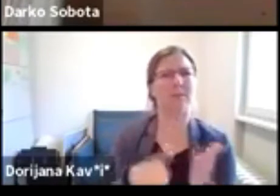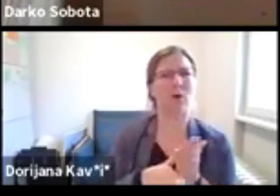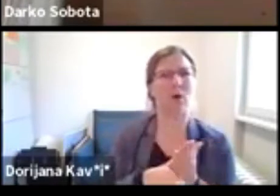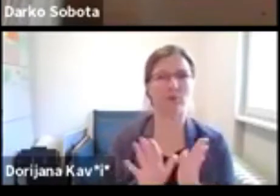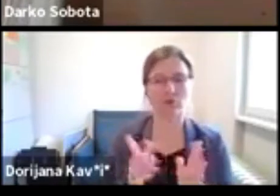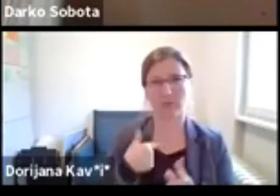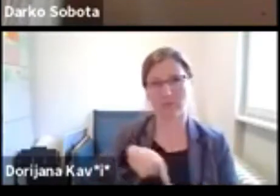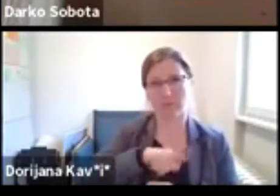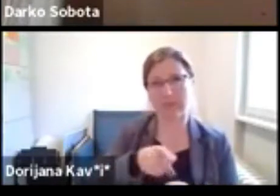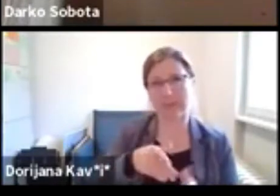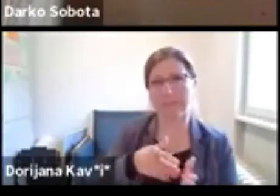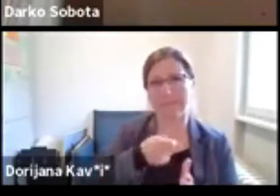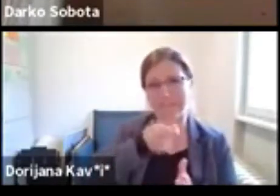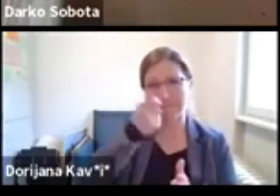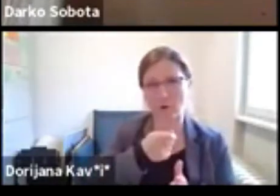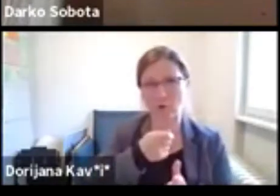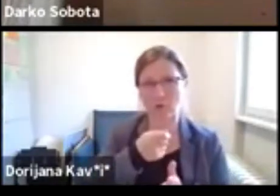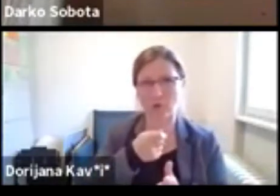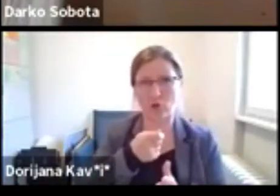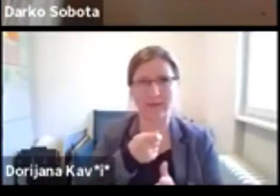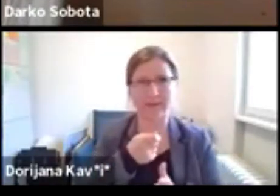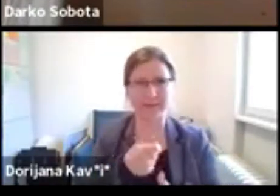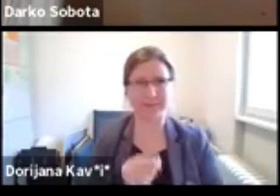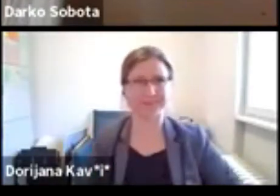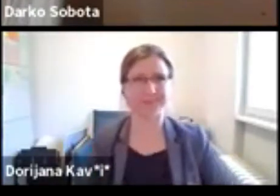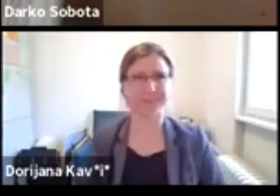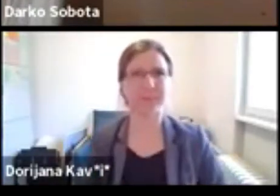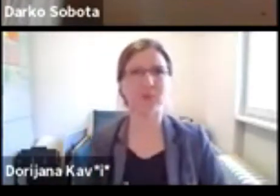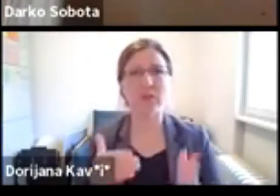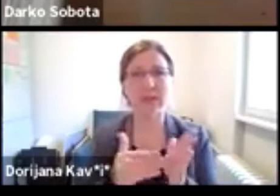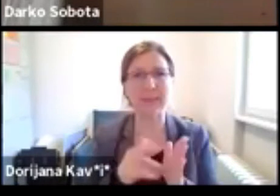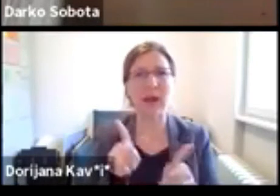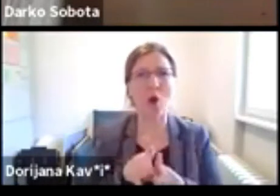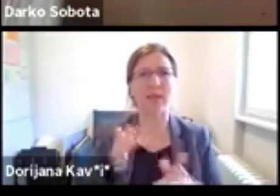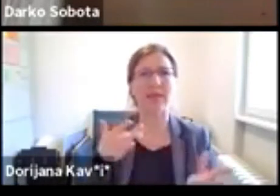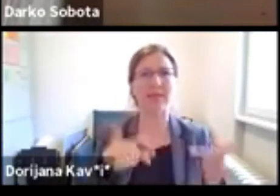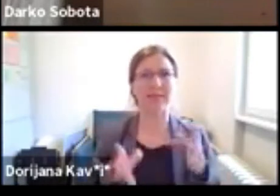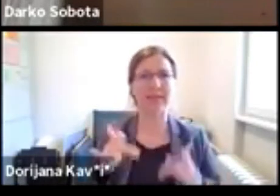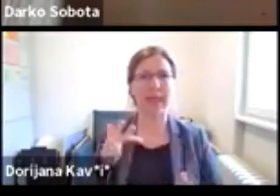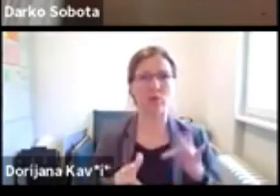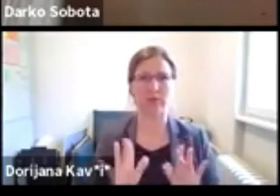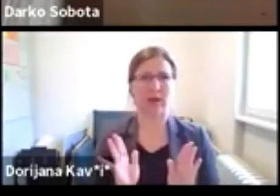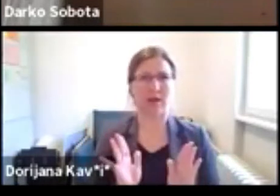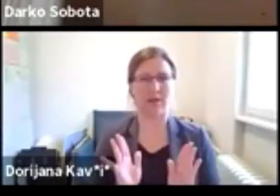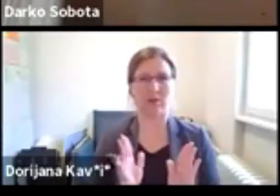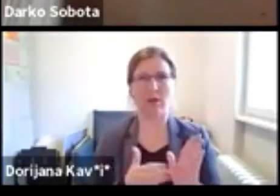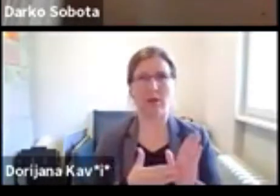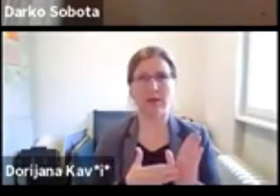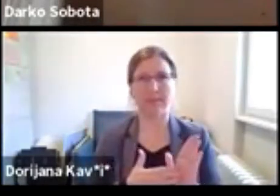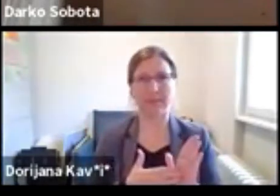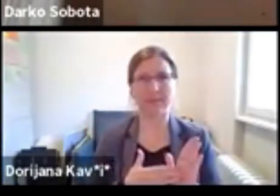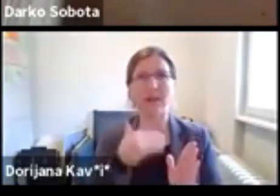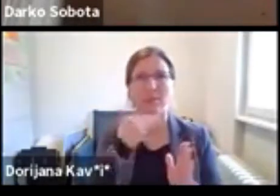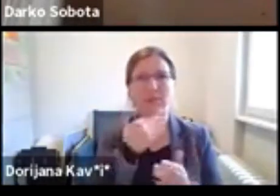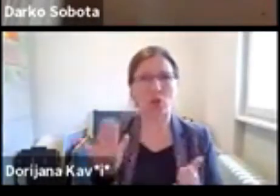biti upadljivi, odnosno nametljivi, treba neutralno pristupiti, bilo da sretnemo osobu na cesti koja